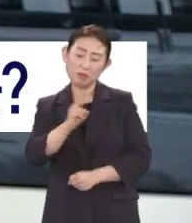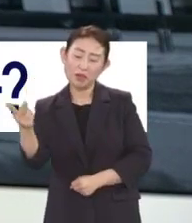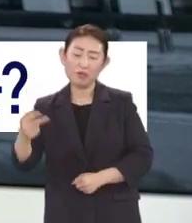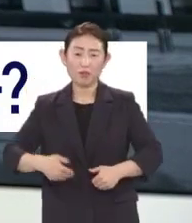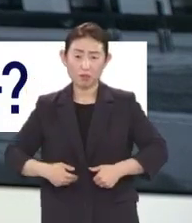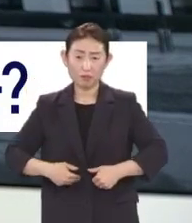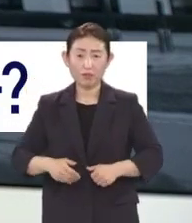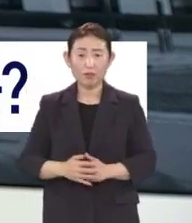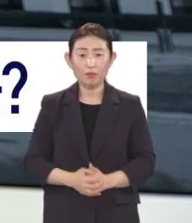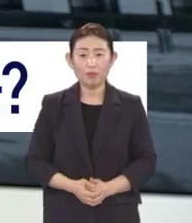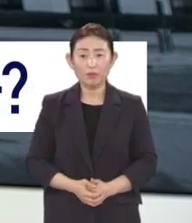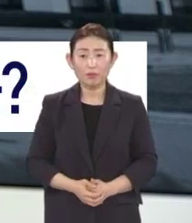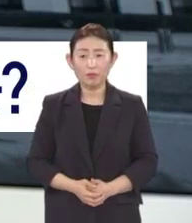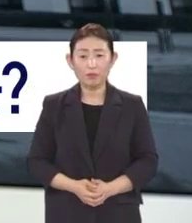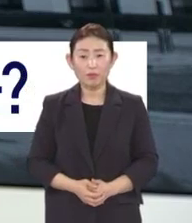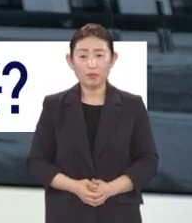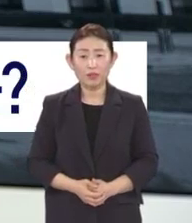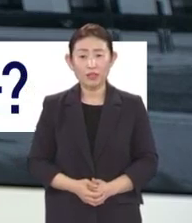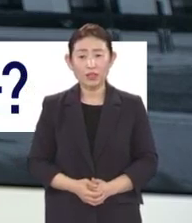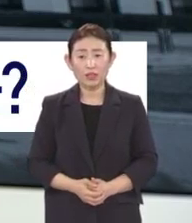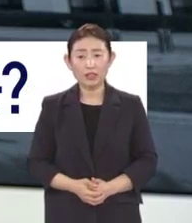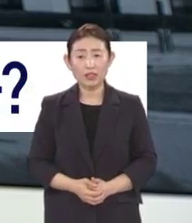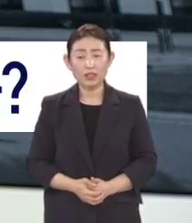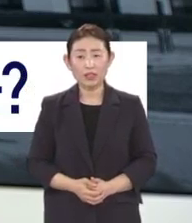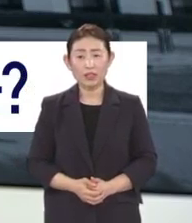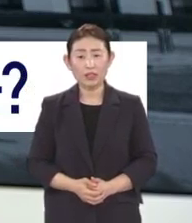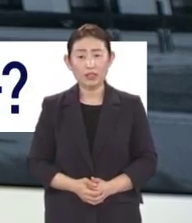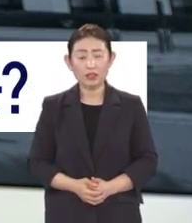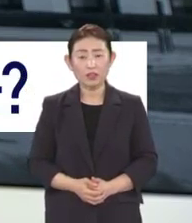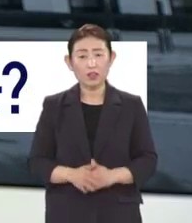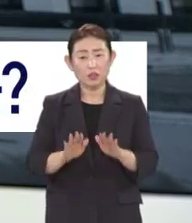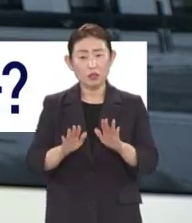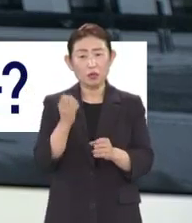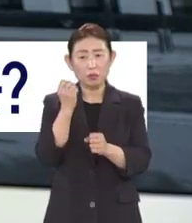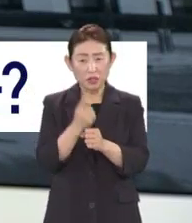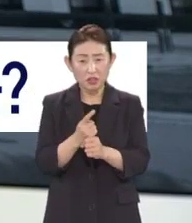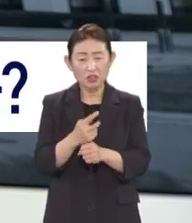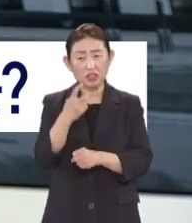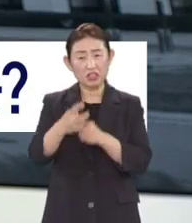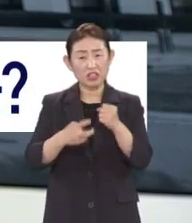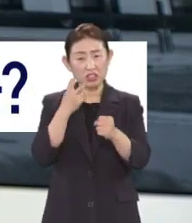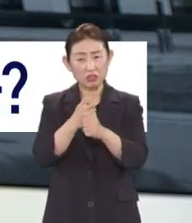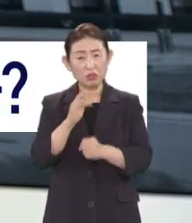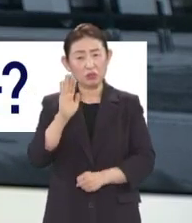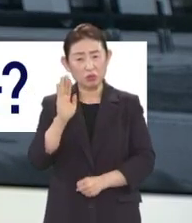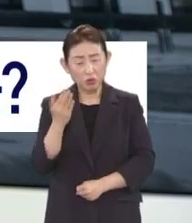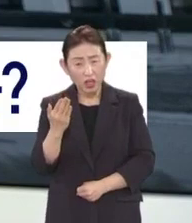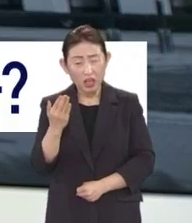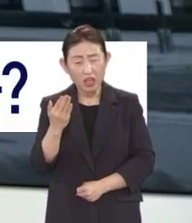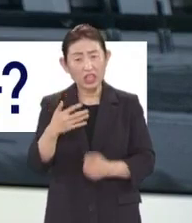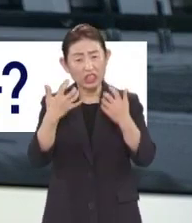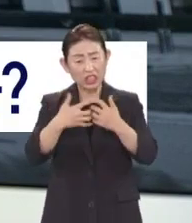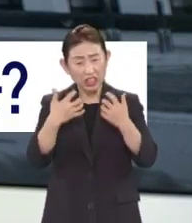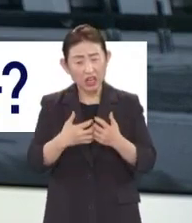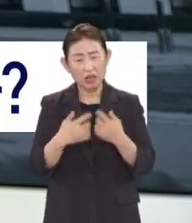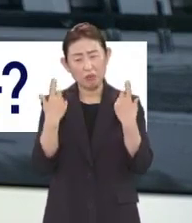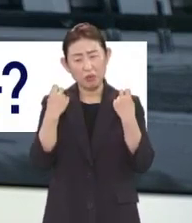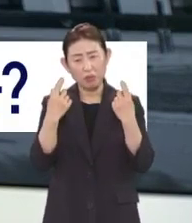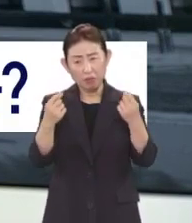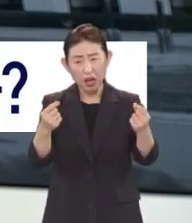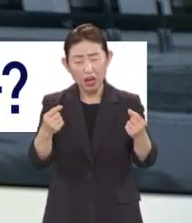되고요. 기계산업만 해도 이제 2위 그룹에 들어간 지가 벌써 20년이 됐지만 여전히 거기서 벗어나지 못하고 있습니다. 값싸고